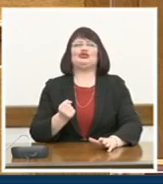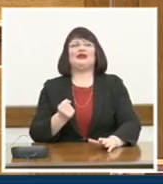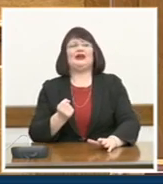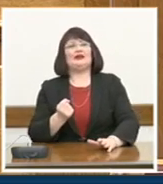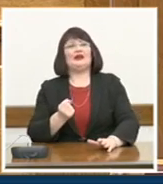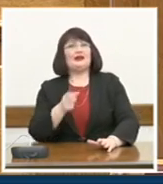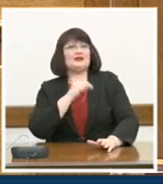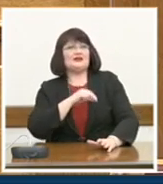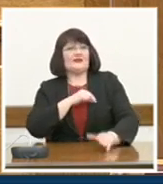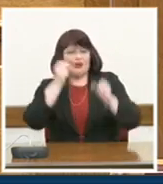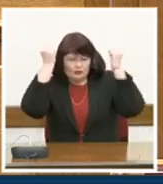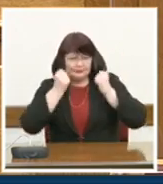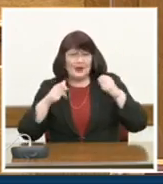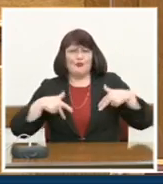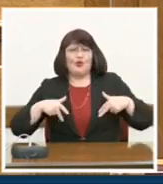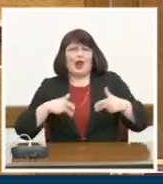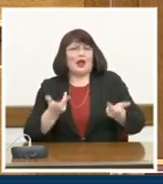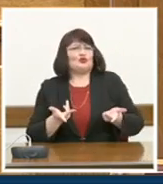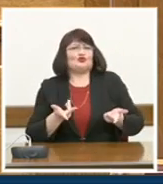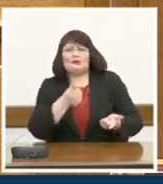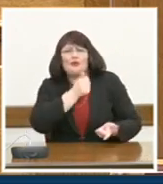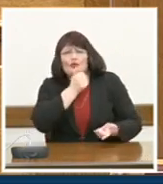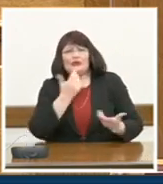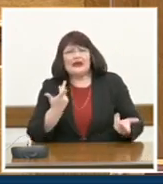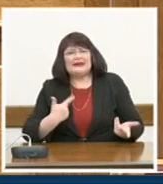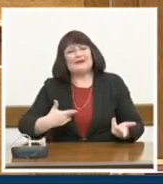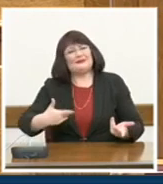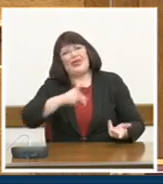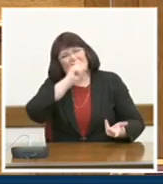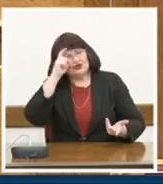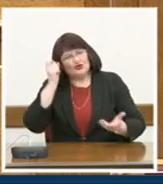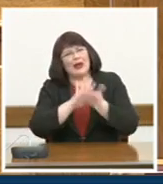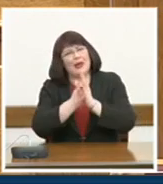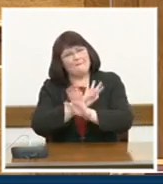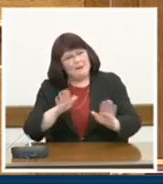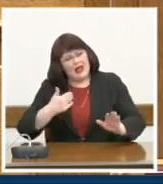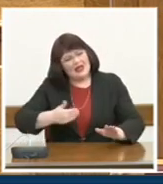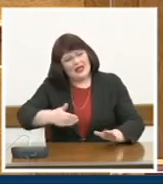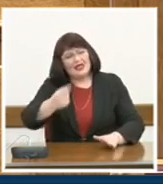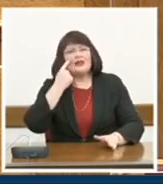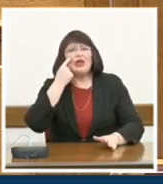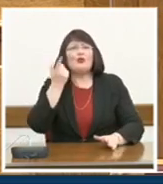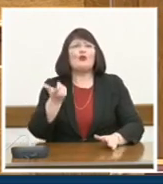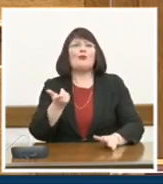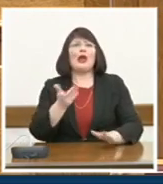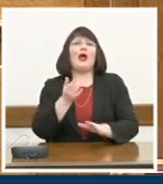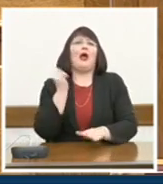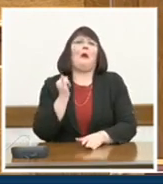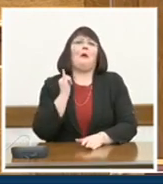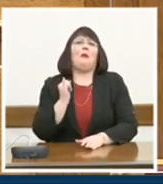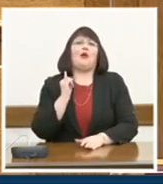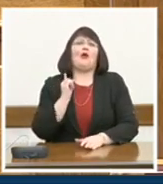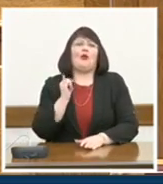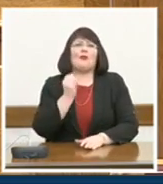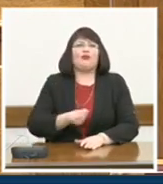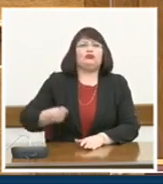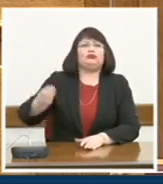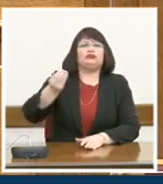του κράτος μέχρι να περάσουν δήθεν τα δύσκολα, τα οποία όμως δεν περνάνε ποτέ, αντίθετα